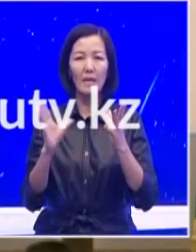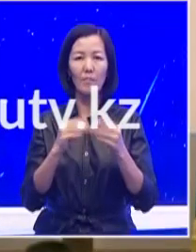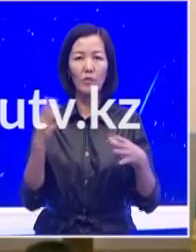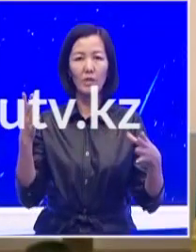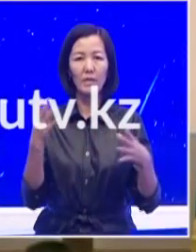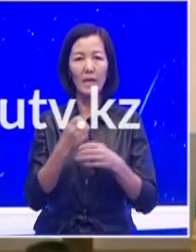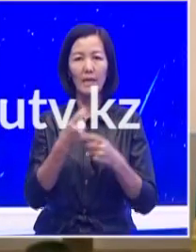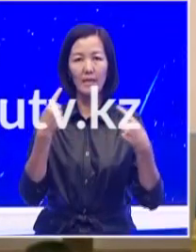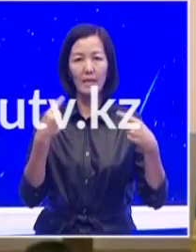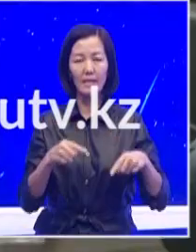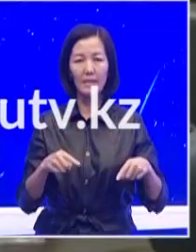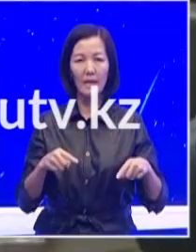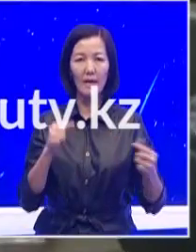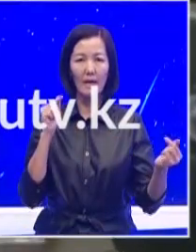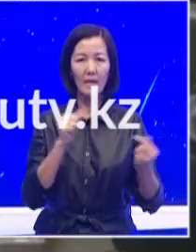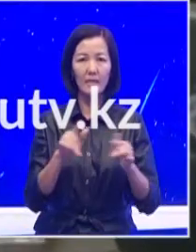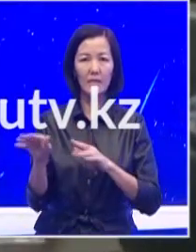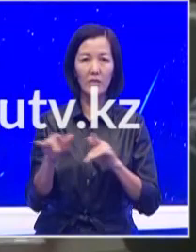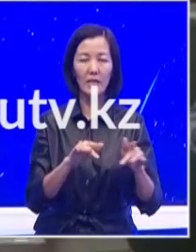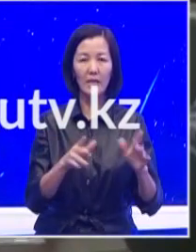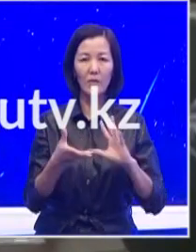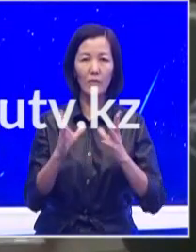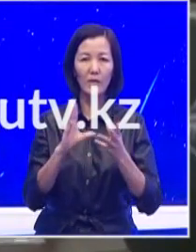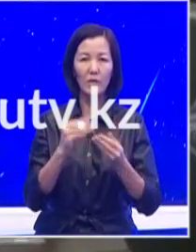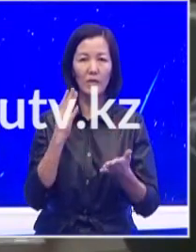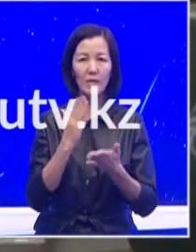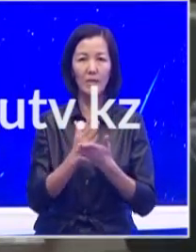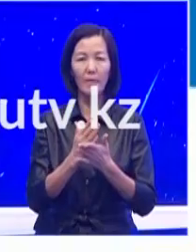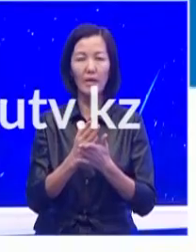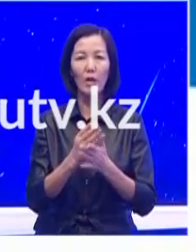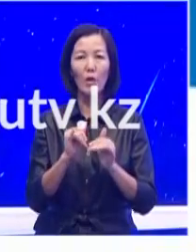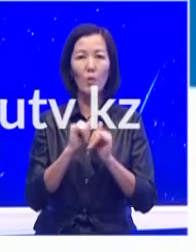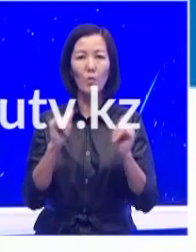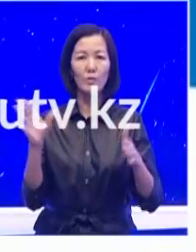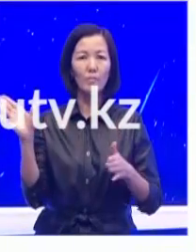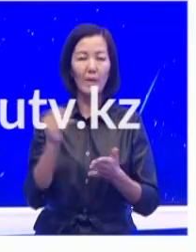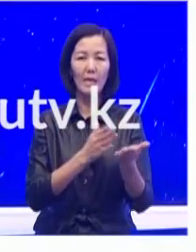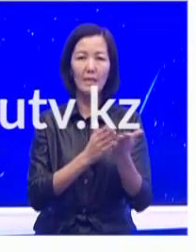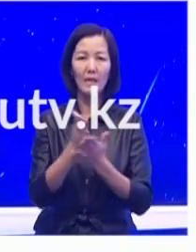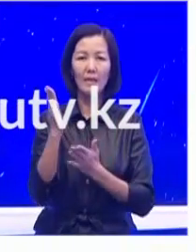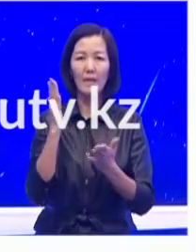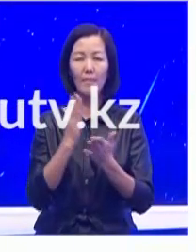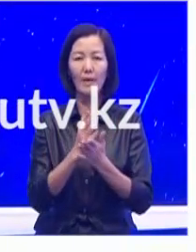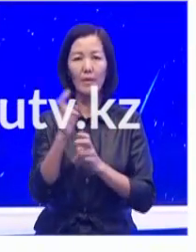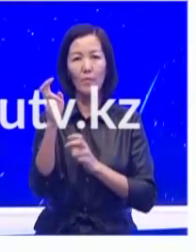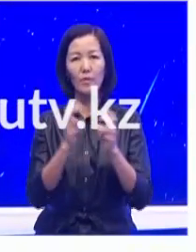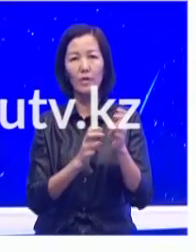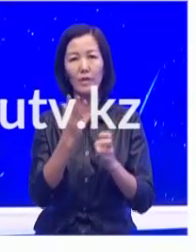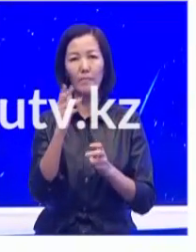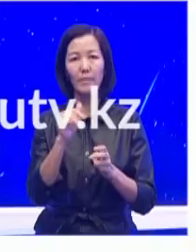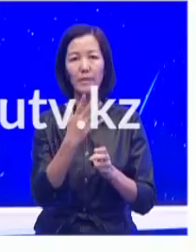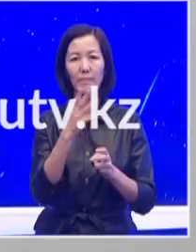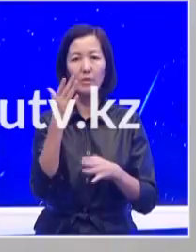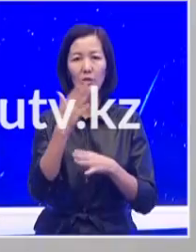шаралар өз нәтижесін көрсетіп отыр. Ішкі өнімнің өсімі барлық салада байқалады. Өңдеу өнеркәсібі өндірісінің көлемі 5,5%-ға,